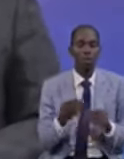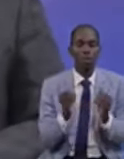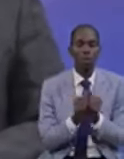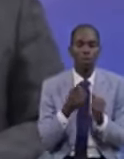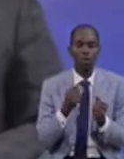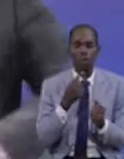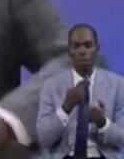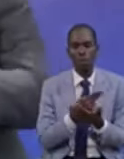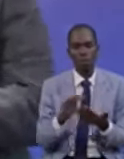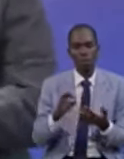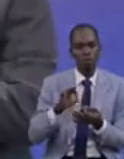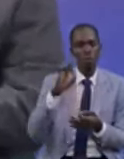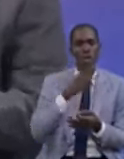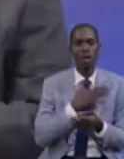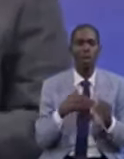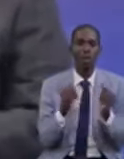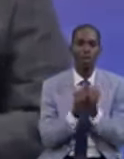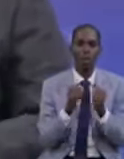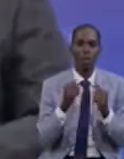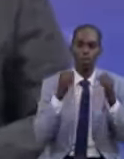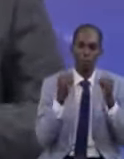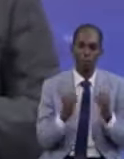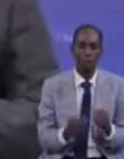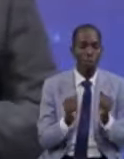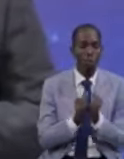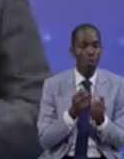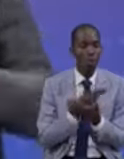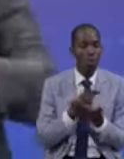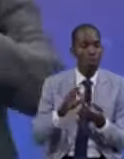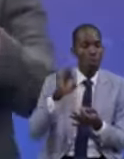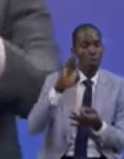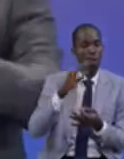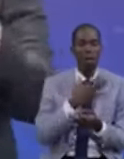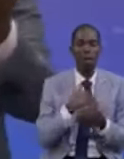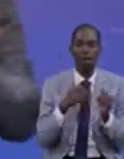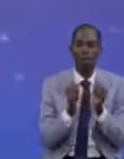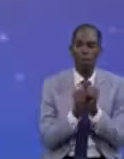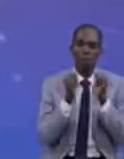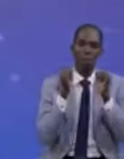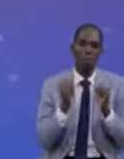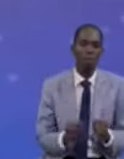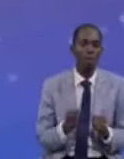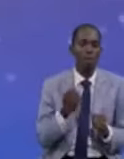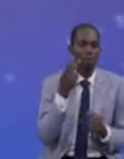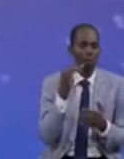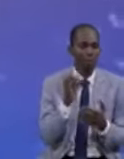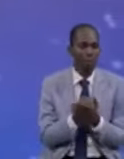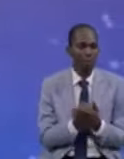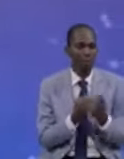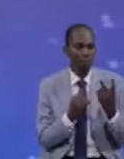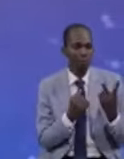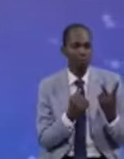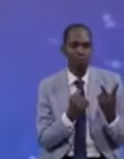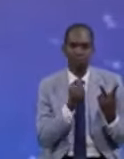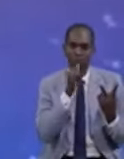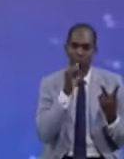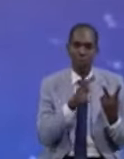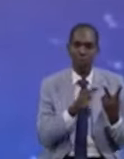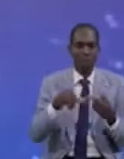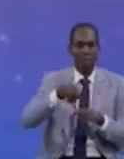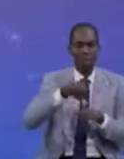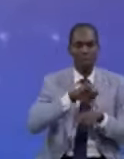de puissance du Saint-Esprit et de puissance Z cette double onction le